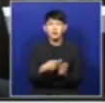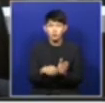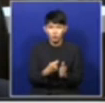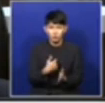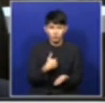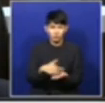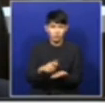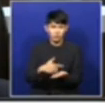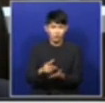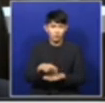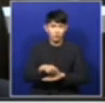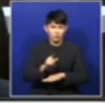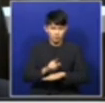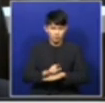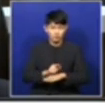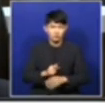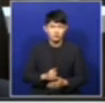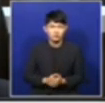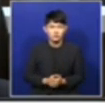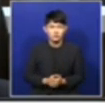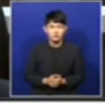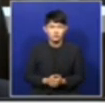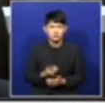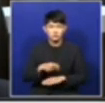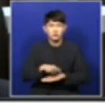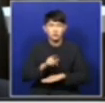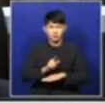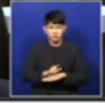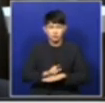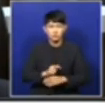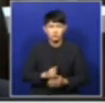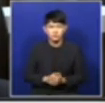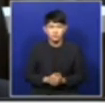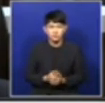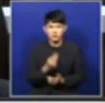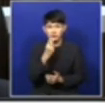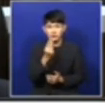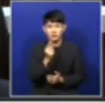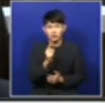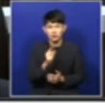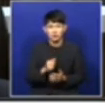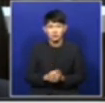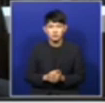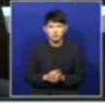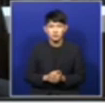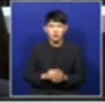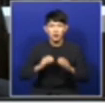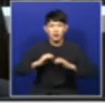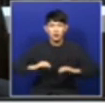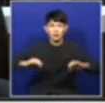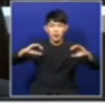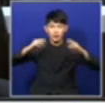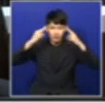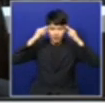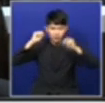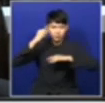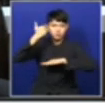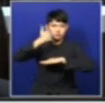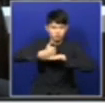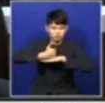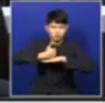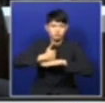ราบเรียนท่านประธานมาแล้วท่านประธานครับแสดงให้เห็นว่ารัฐบาลของท่านพลเอกประยุทธ์จันทร์โอชานายกรัฐมนต